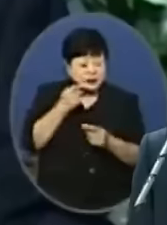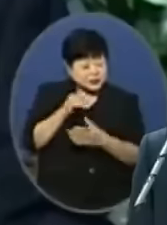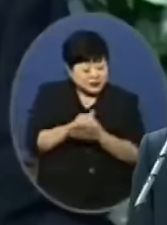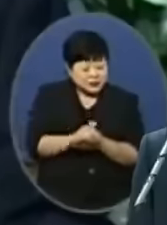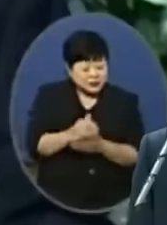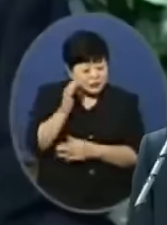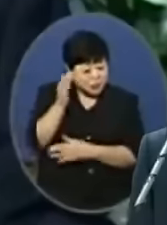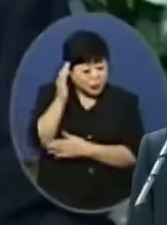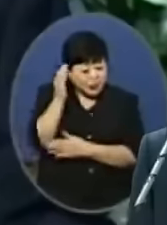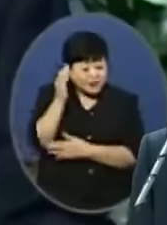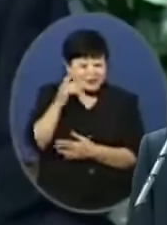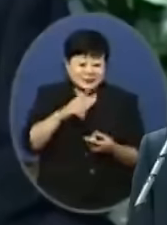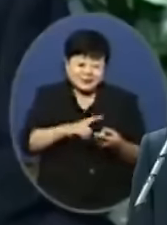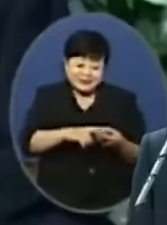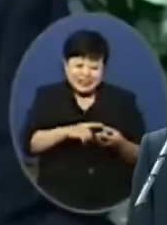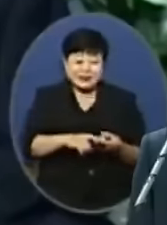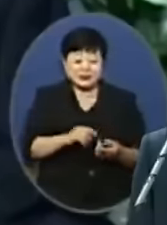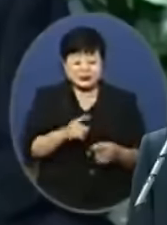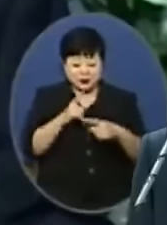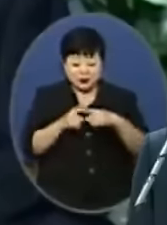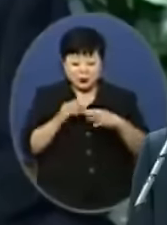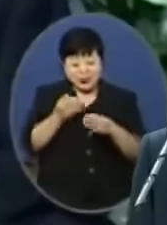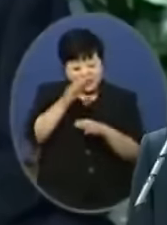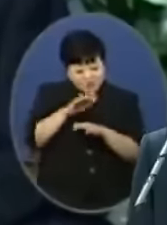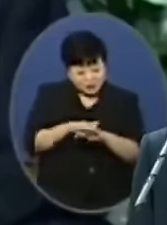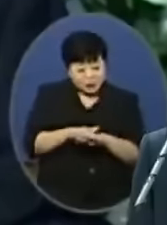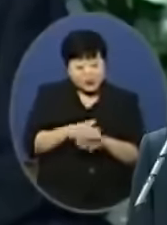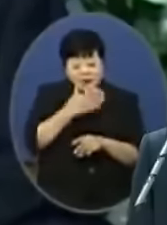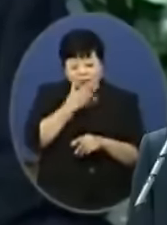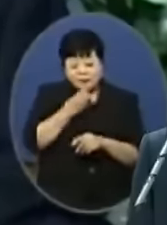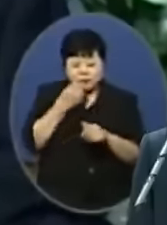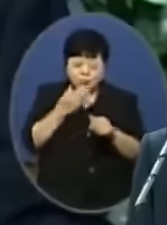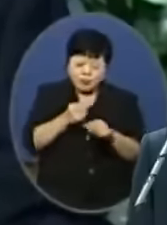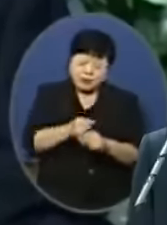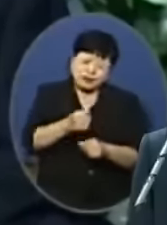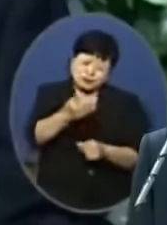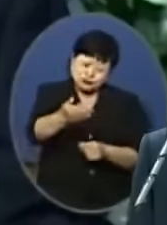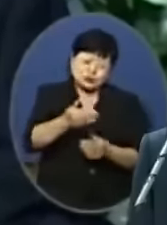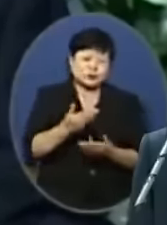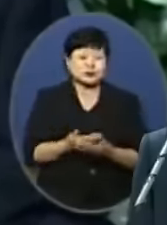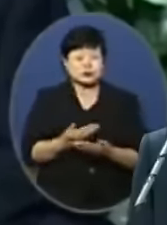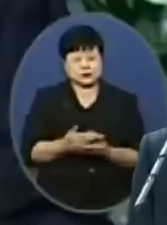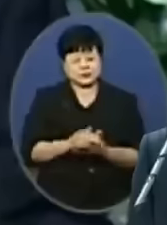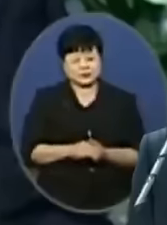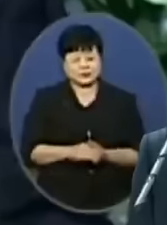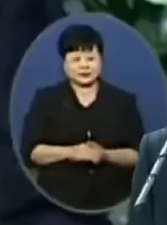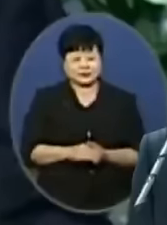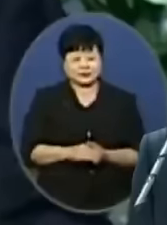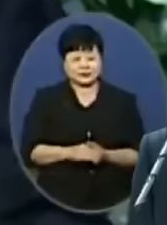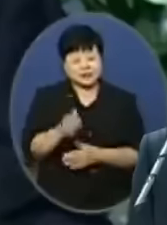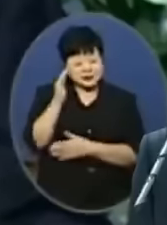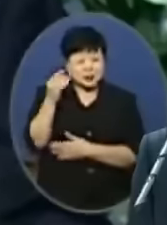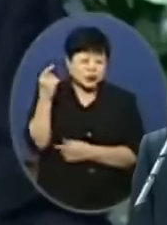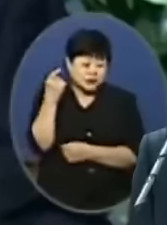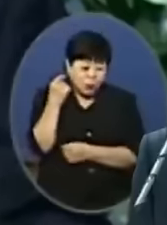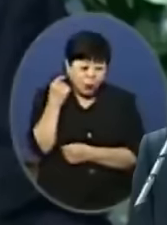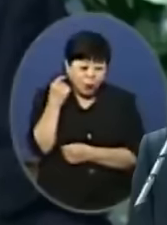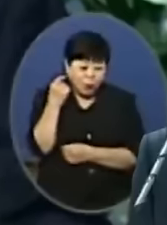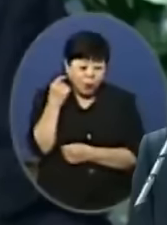제가 설교하는 교회 성도들을 행복하게 만들어주시옵소서. 제 설교를